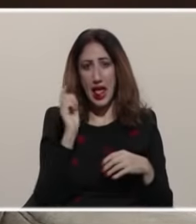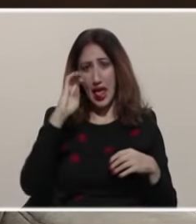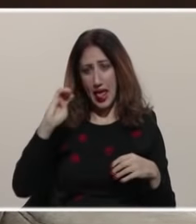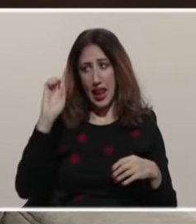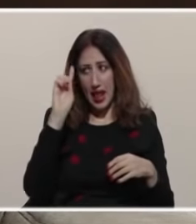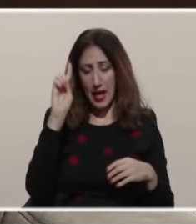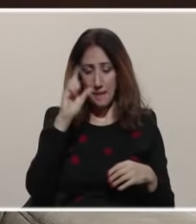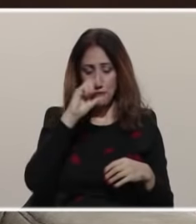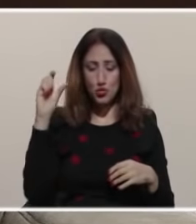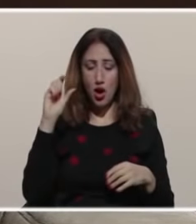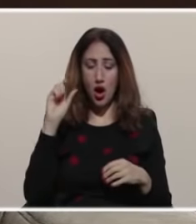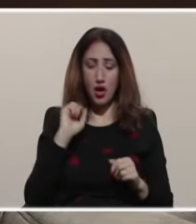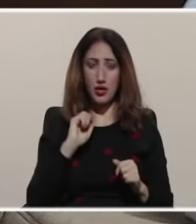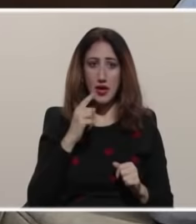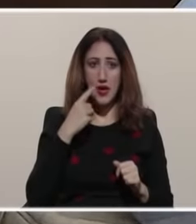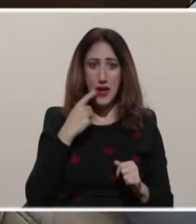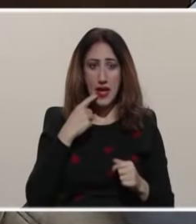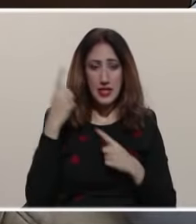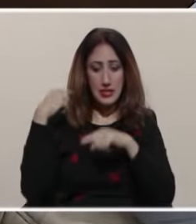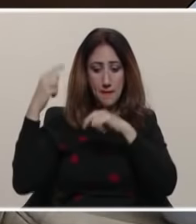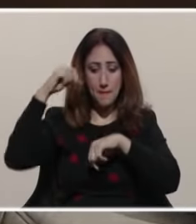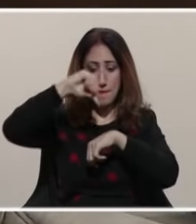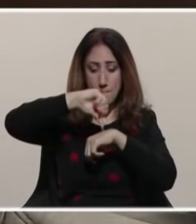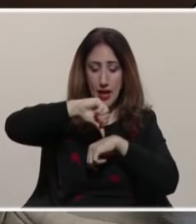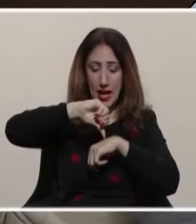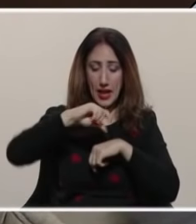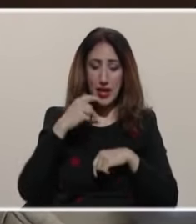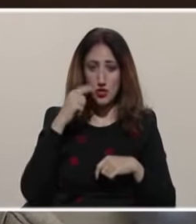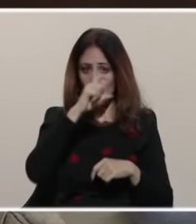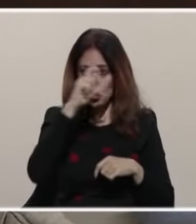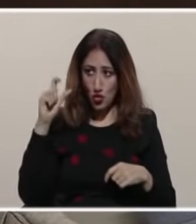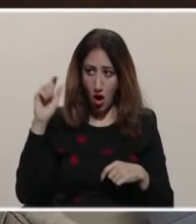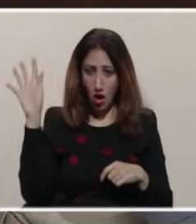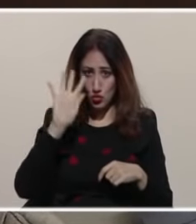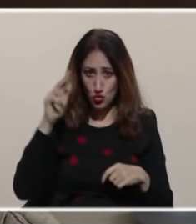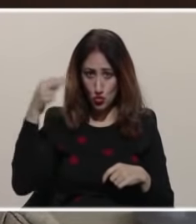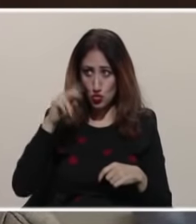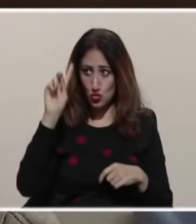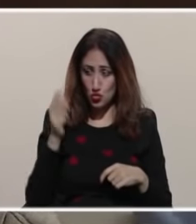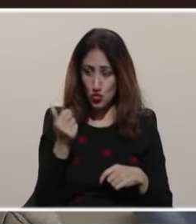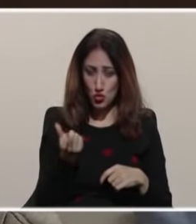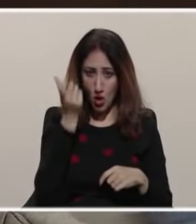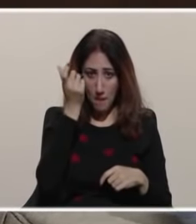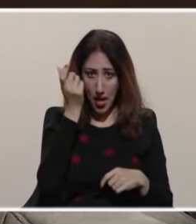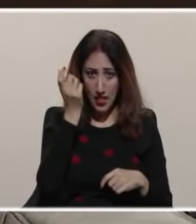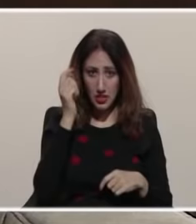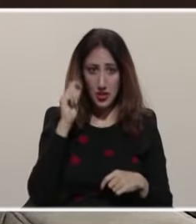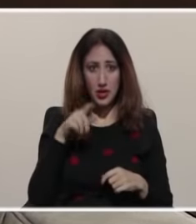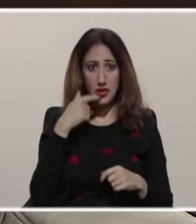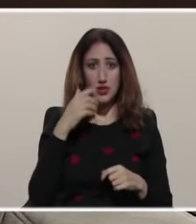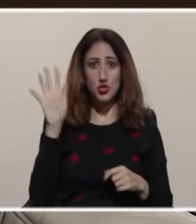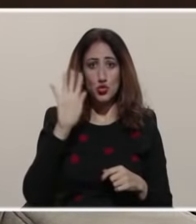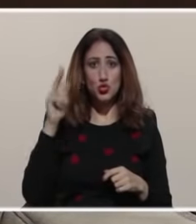إما لزمانها وإما لمكانها. فشعبان كان عندهم له مكانة عظيمة قوي، فكانوا يسموه